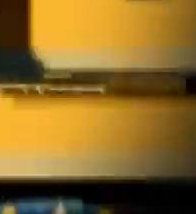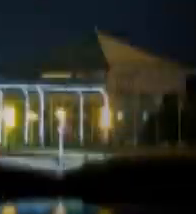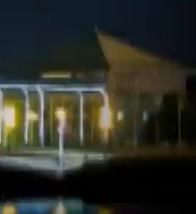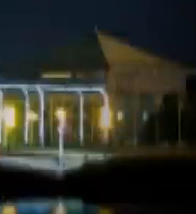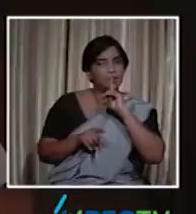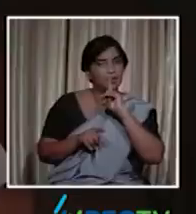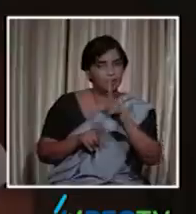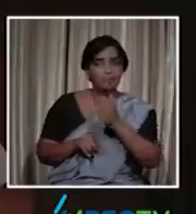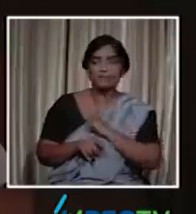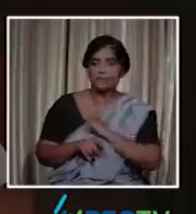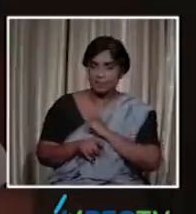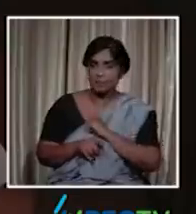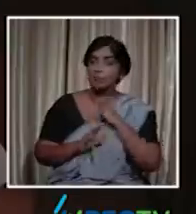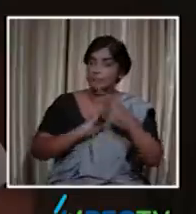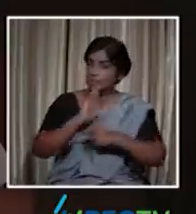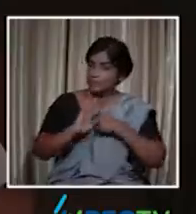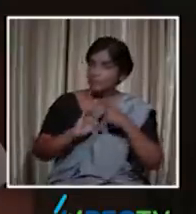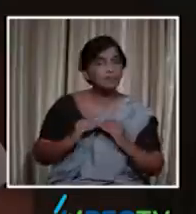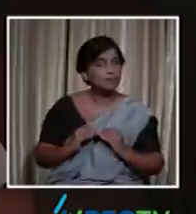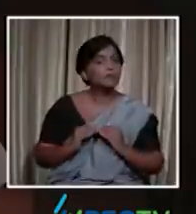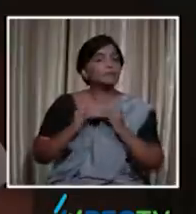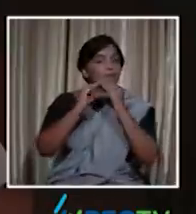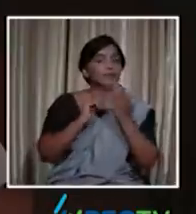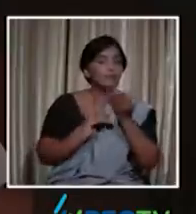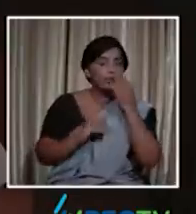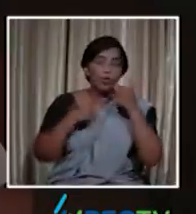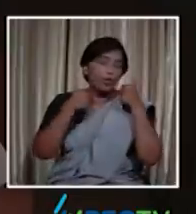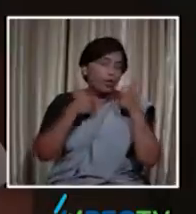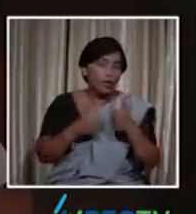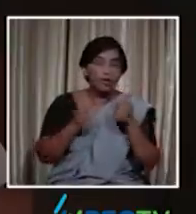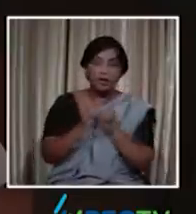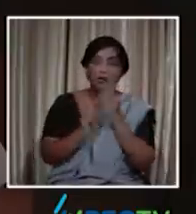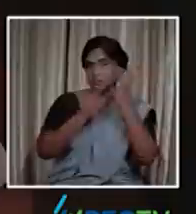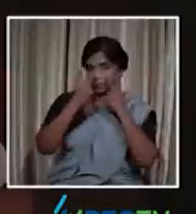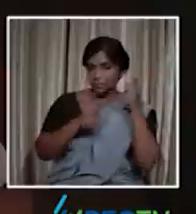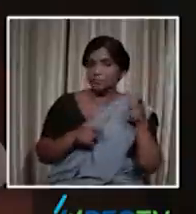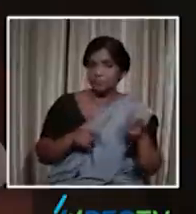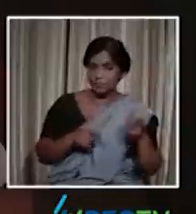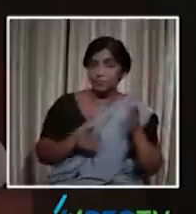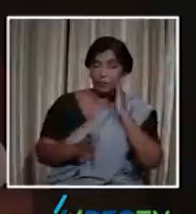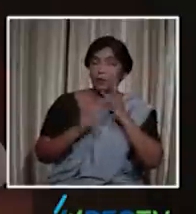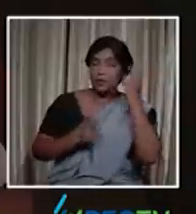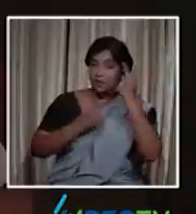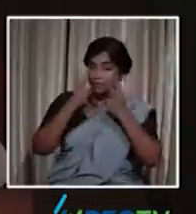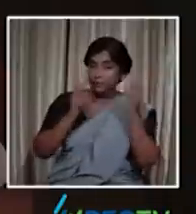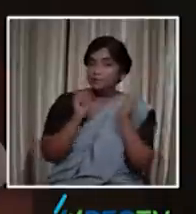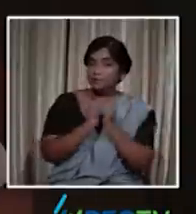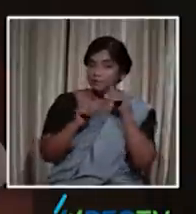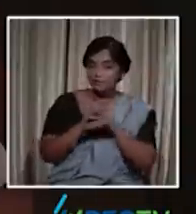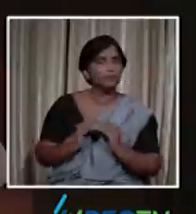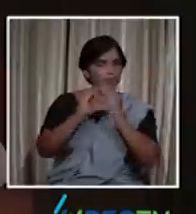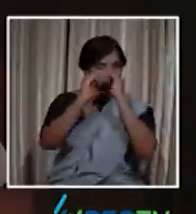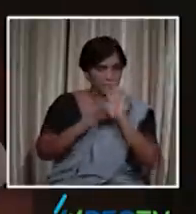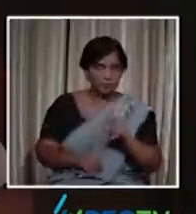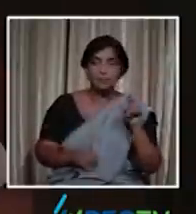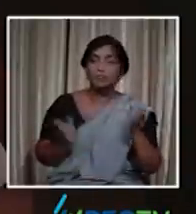ඕනේ. රටක් හැටියට ගොඩ එන්න පුළුවන් හොඳම ශේෂ්ත්‍රය තමයි මේ සංචාරක ශේෂ්ත්‍රය. මේ සංචාරක ශේෂ්ත්‍රය ප්‍රවර්ධනය කිරීම